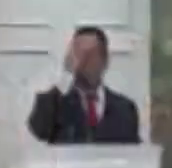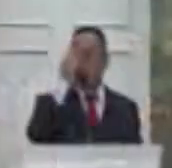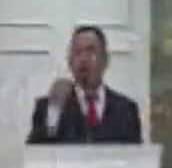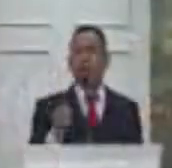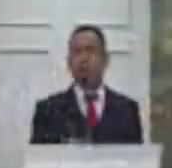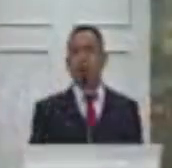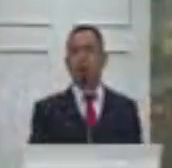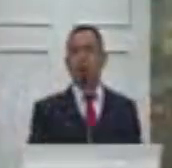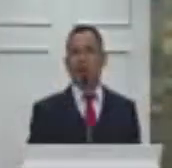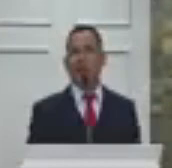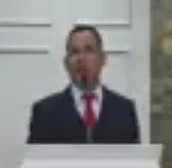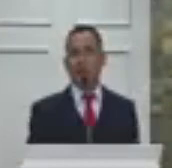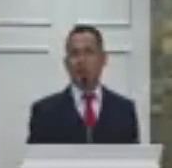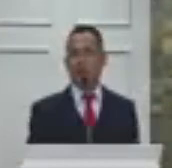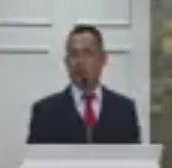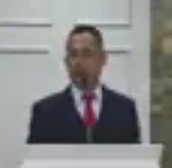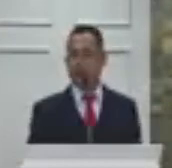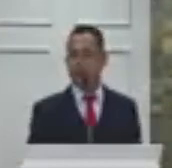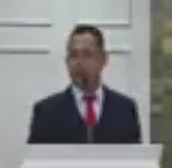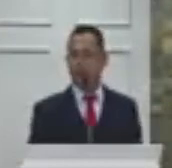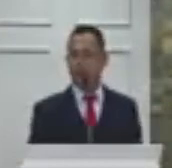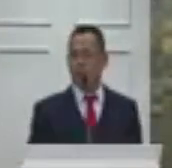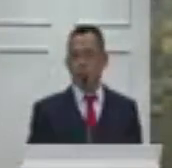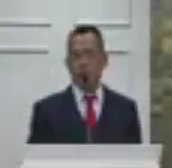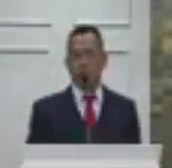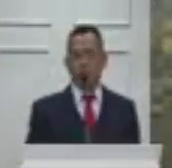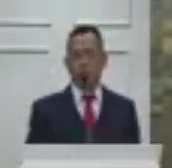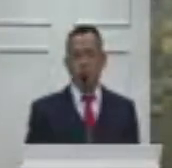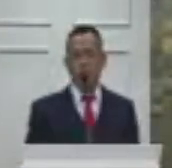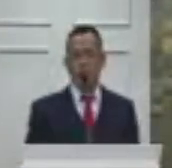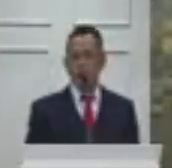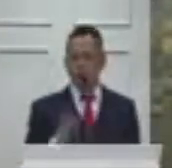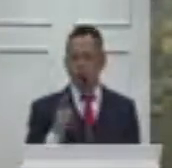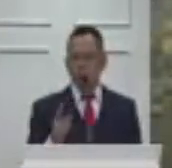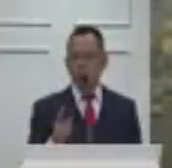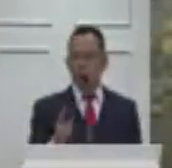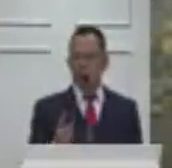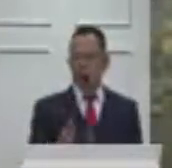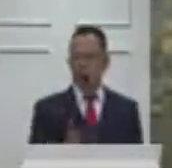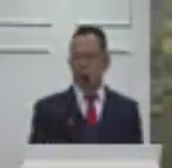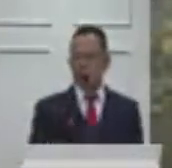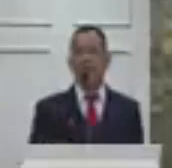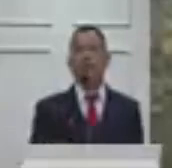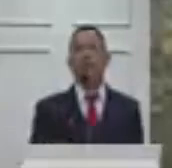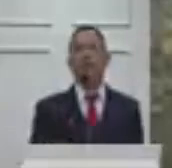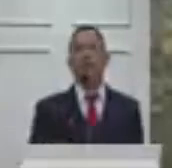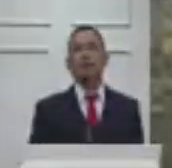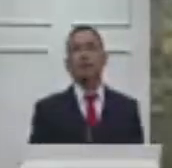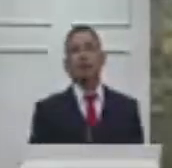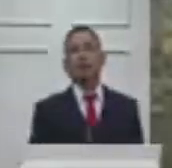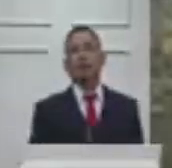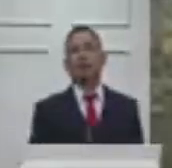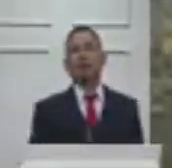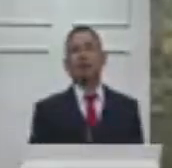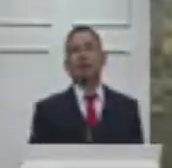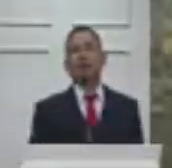Brother Rafi, bibigyan natin sila ng malaking screen. Okay? Bibigyan natin sila ng malaking screen. Look